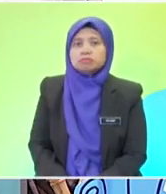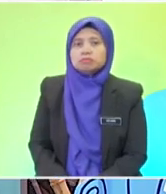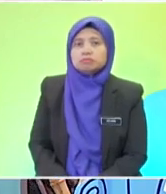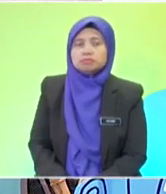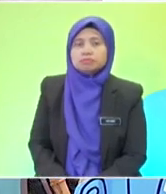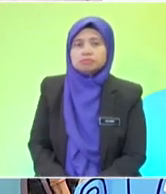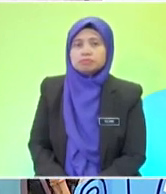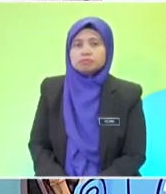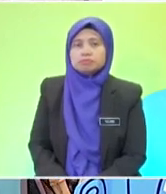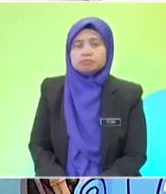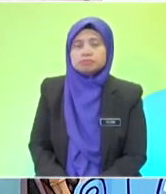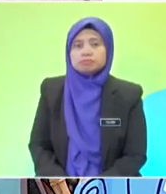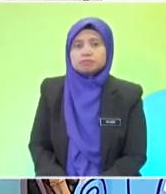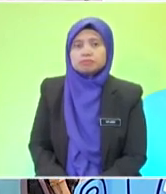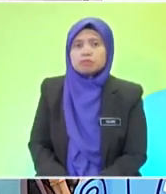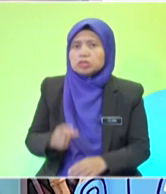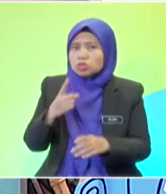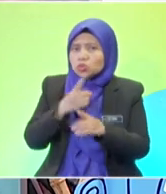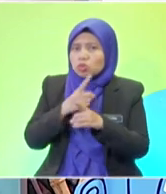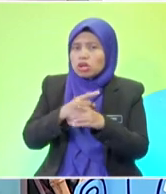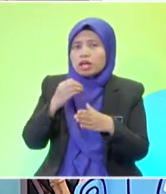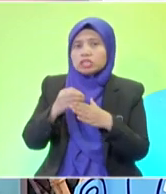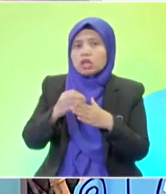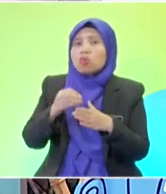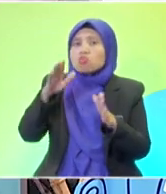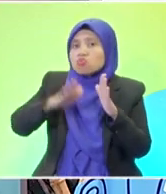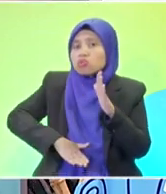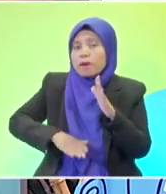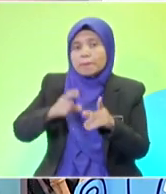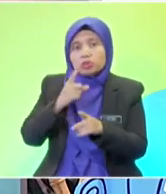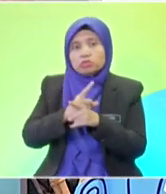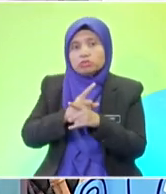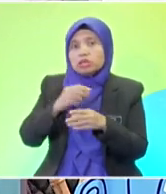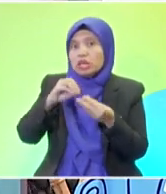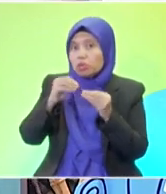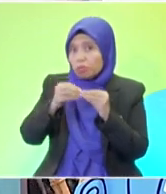jawaban itu respon itu Adakah tempat ataupun kurang tepat Siapakah